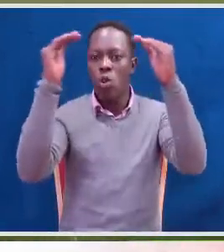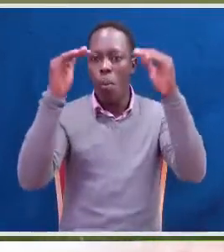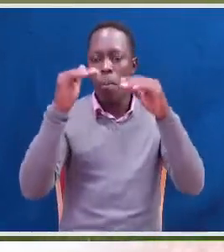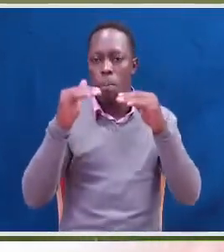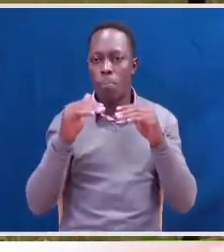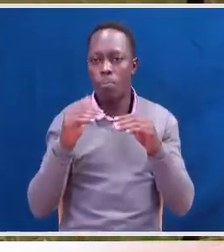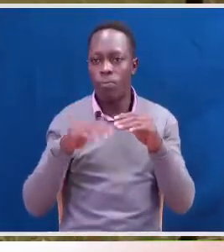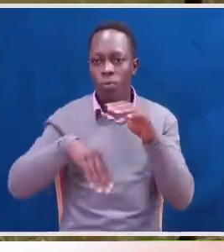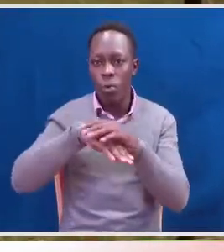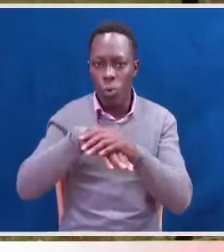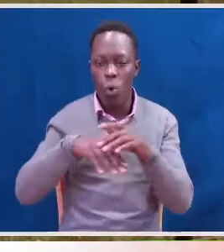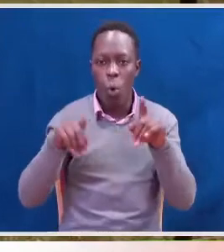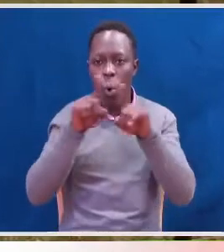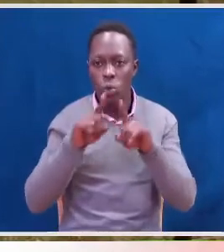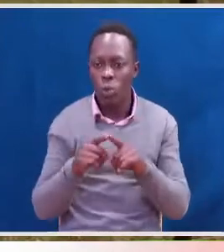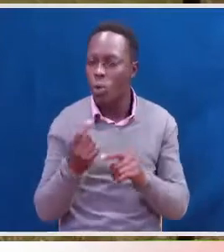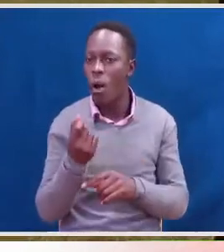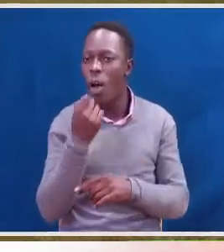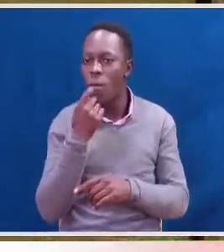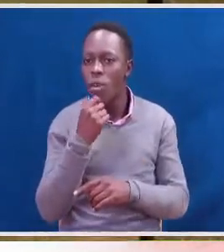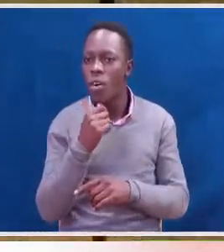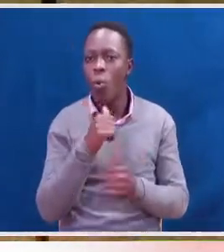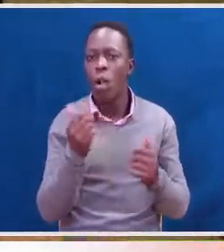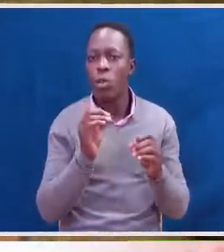wao huduma bora ya matibabu pia ikiwa ni changamoto.